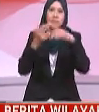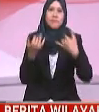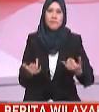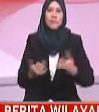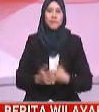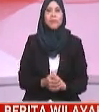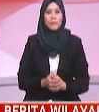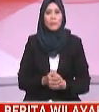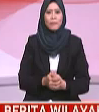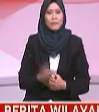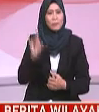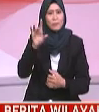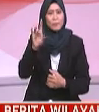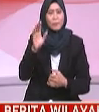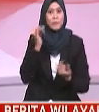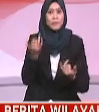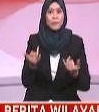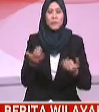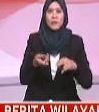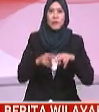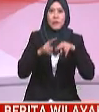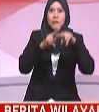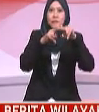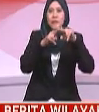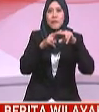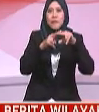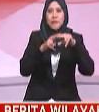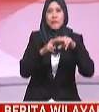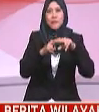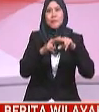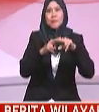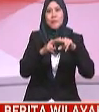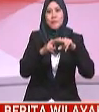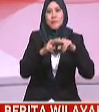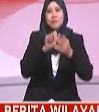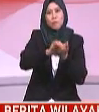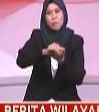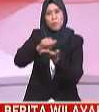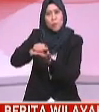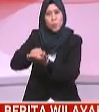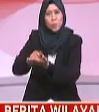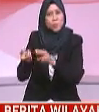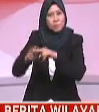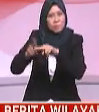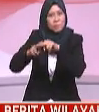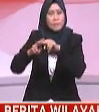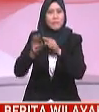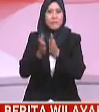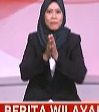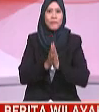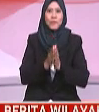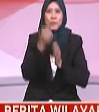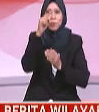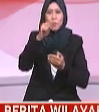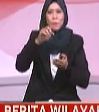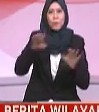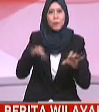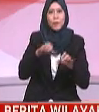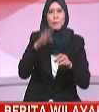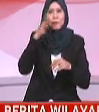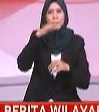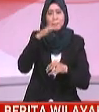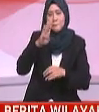pun makin hari makin bertambah, makin tahun makin makin meningkat permintaan untuk belacan sampai di